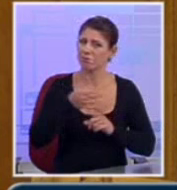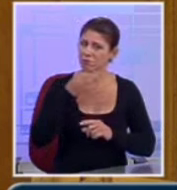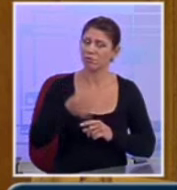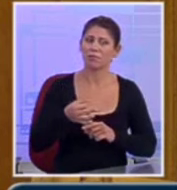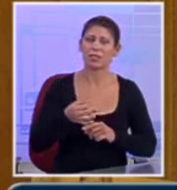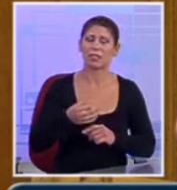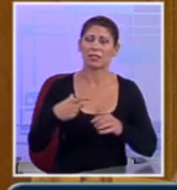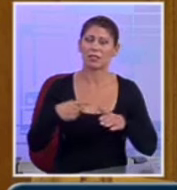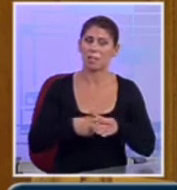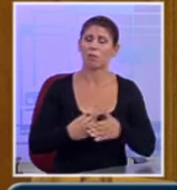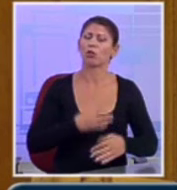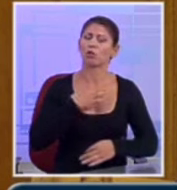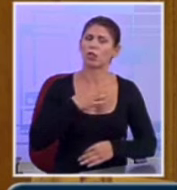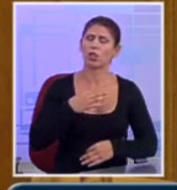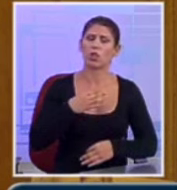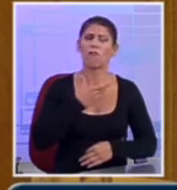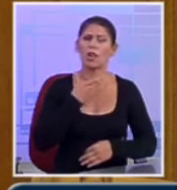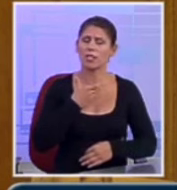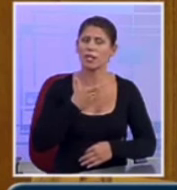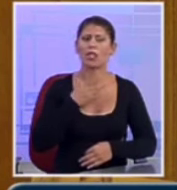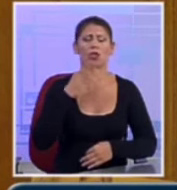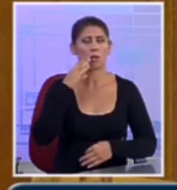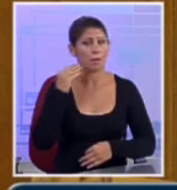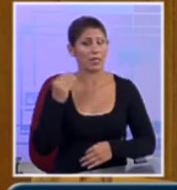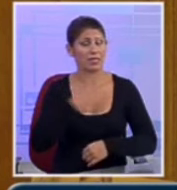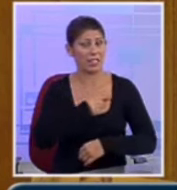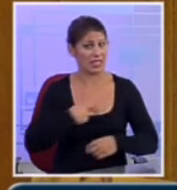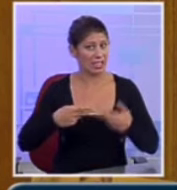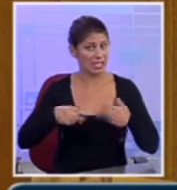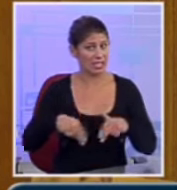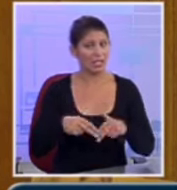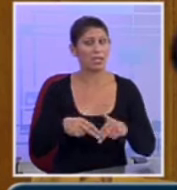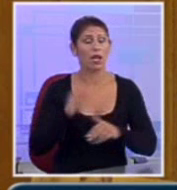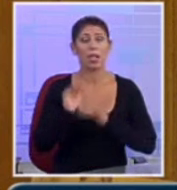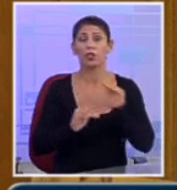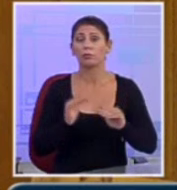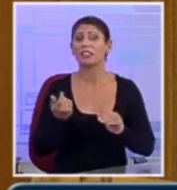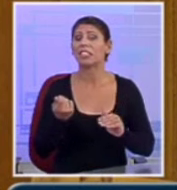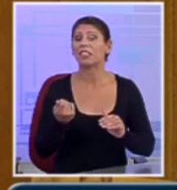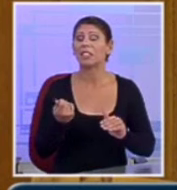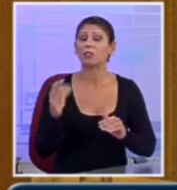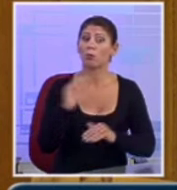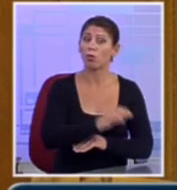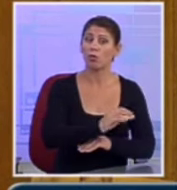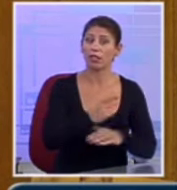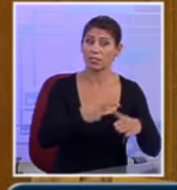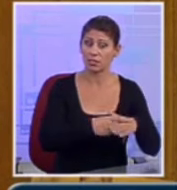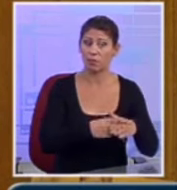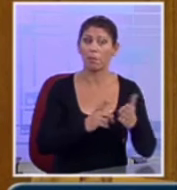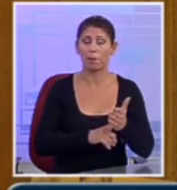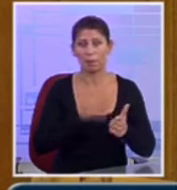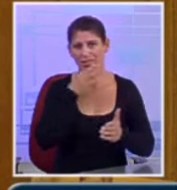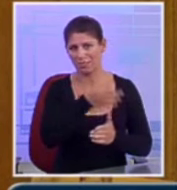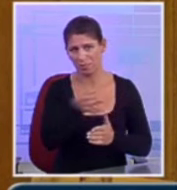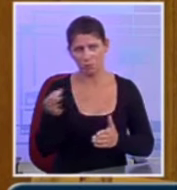κύριο Βενιζέλο και από τον κύριο Μημεράκη, για τις διοικήσεις, επειδή έτρεψαν ερωτήματα τι έγιναν τα λεφτά που δόθηκαν στις τράπεζες, πρέπει να σας